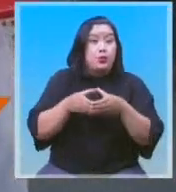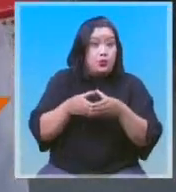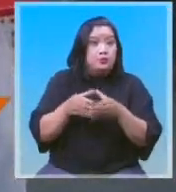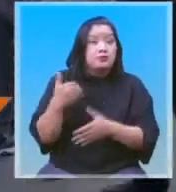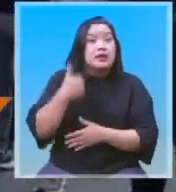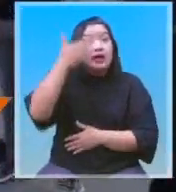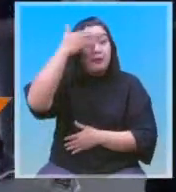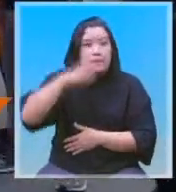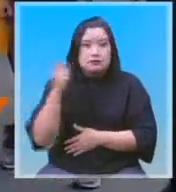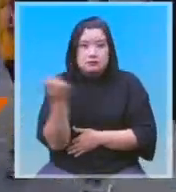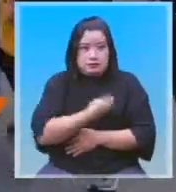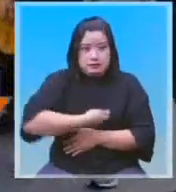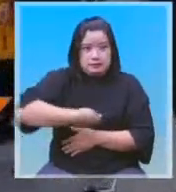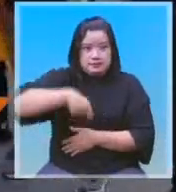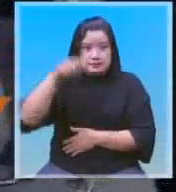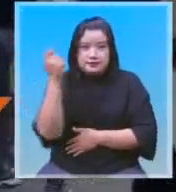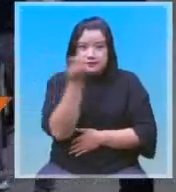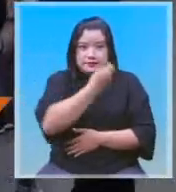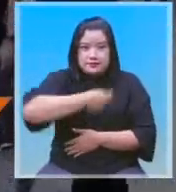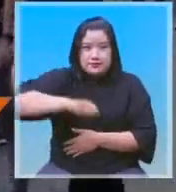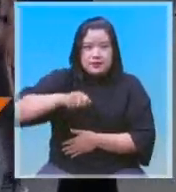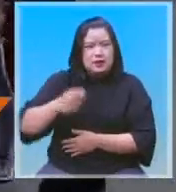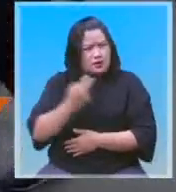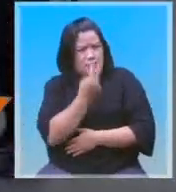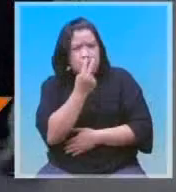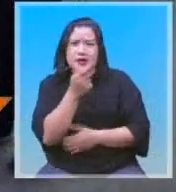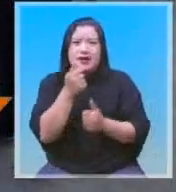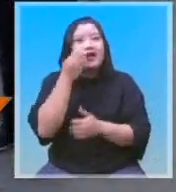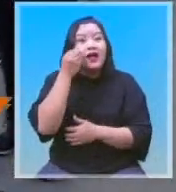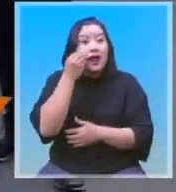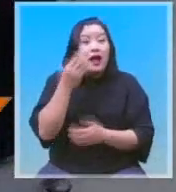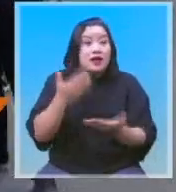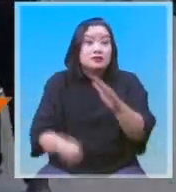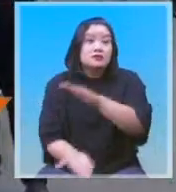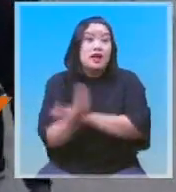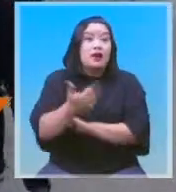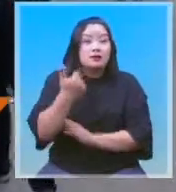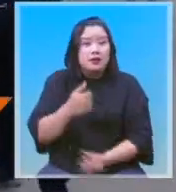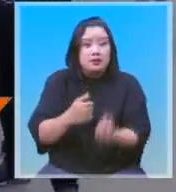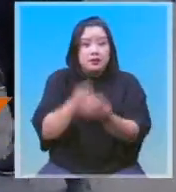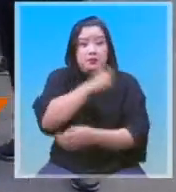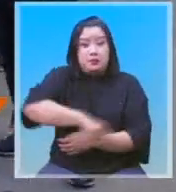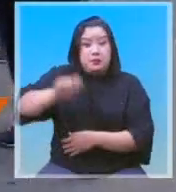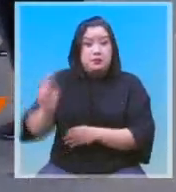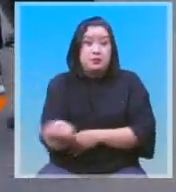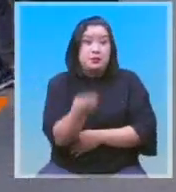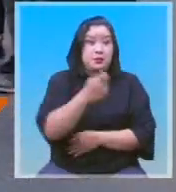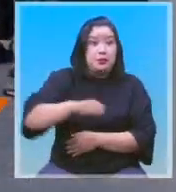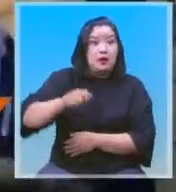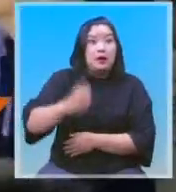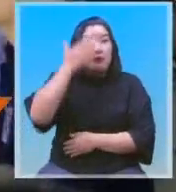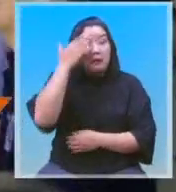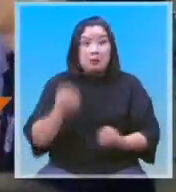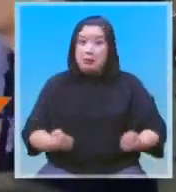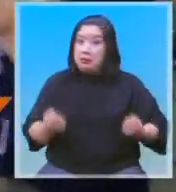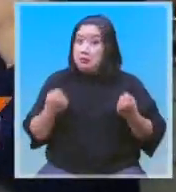ค่ะ เขารำพัดนะ ก็น่ารักดีนะคะ เดี๋ยวตีแบบต่อด้วยครับทำได้ทุกอย่างจริงๆ พลังเหลือเฟือ